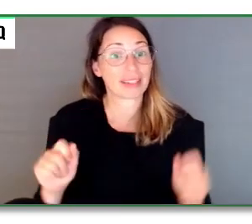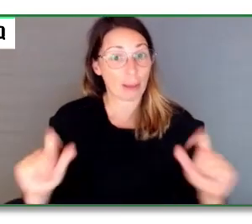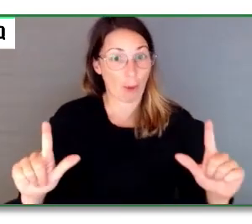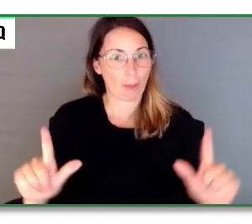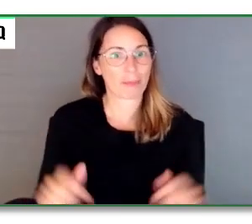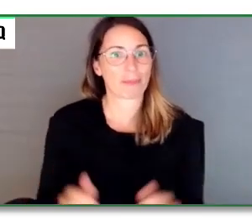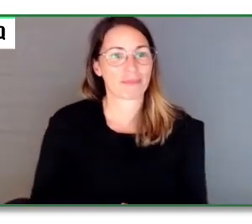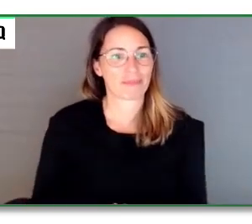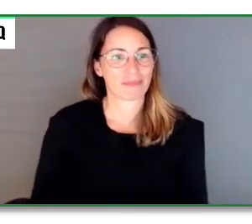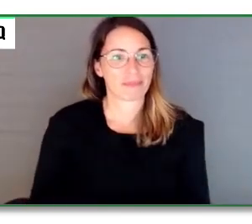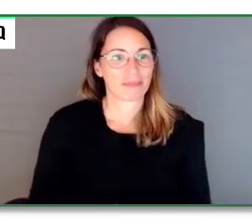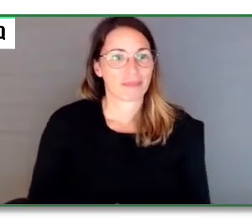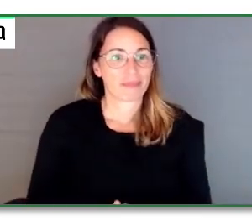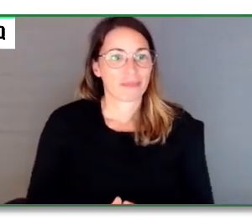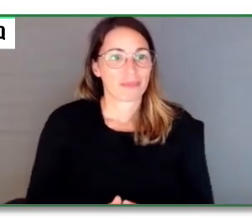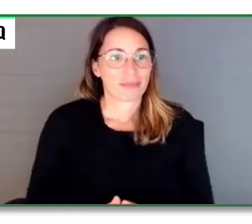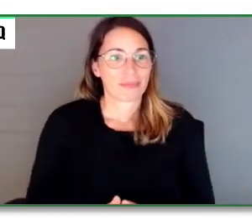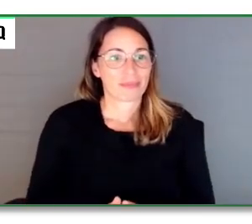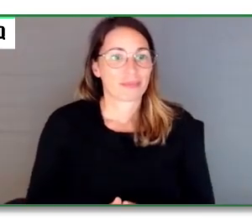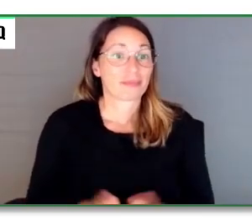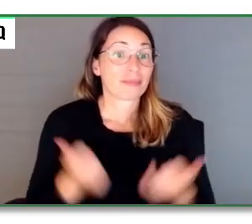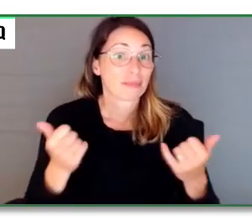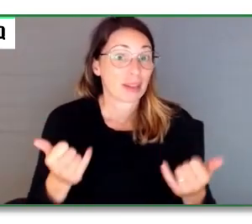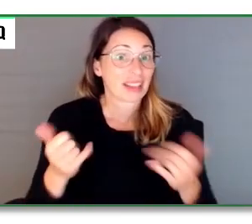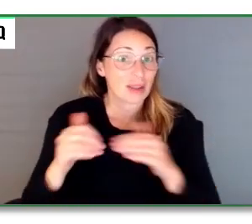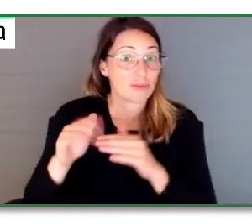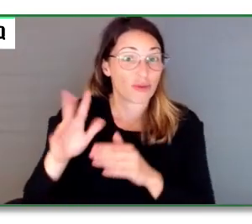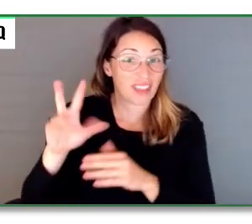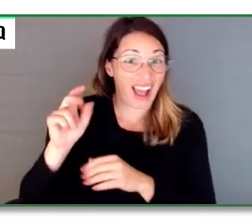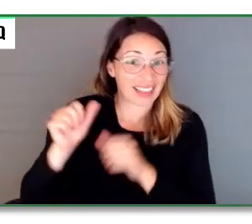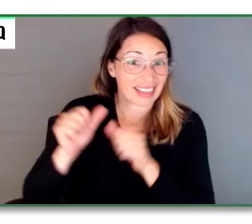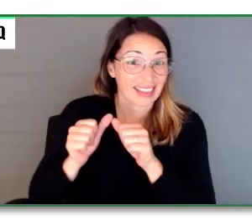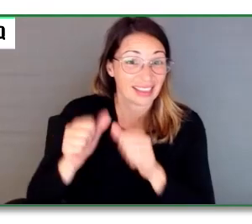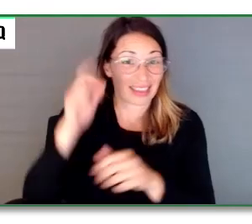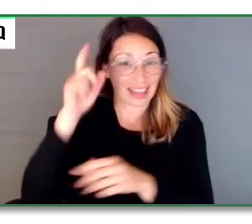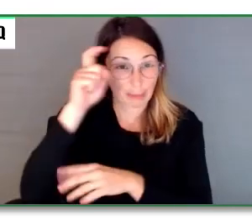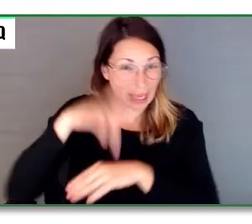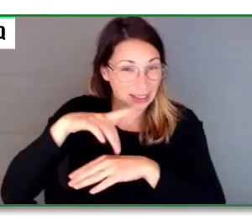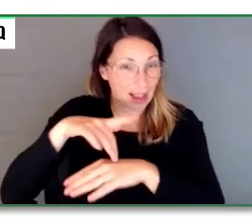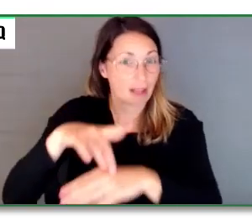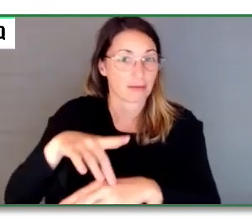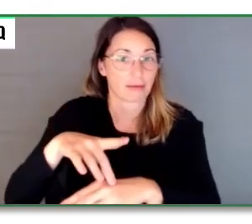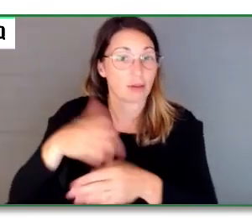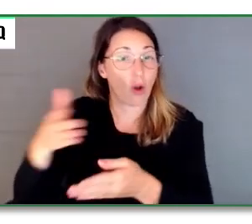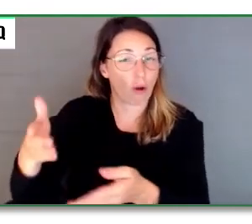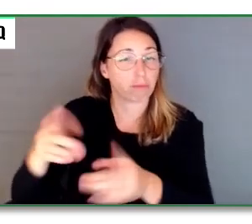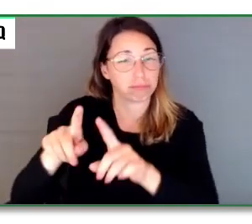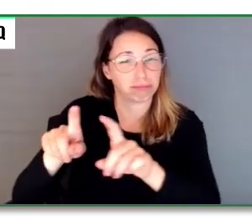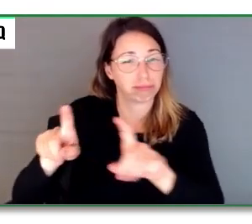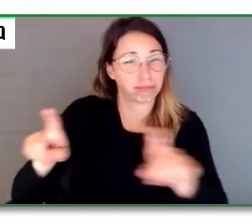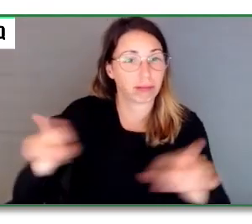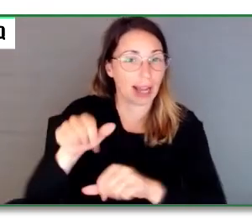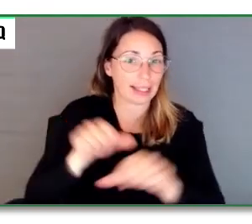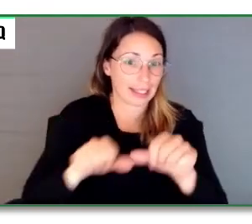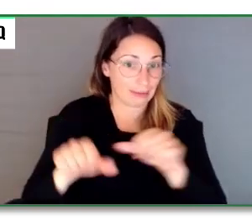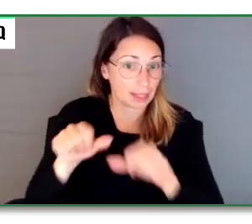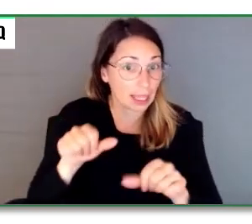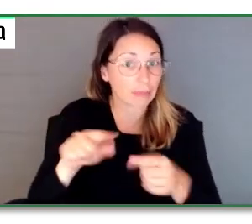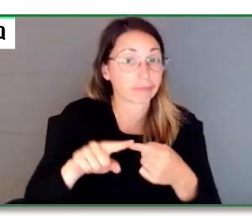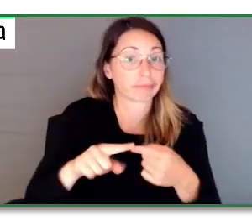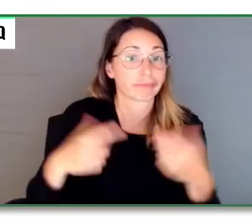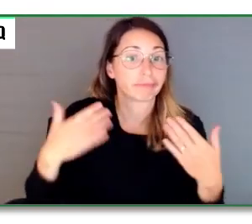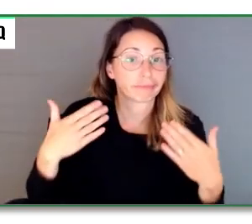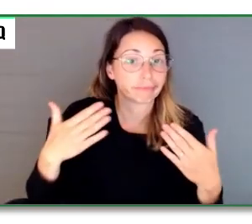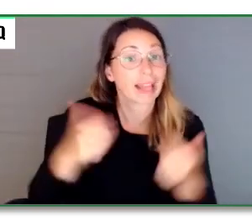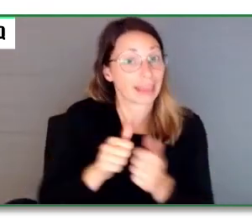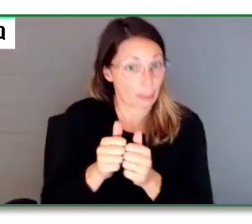Nous avons maintenant plus de 30 ans d'expérience et nous offrons toute une gamme d'activités, y compris la randonnée adaptée, ce qui a